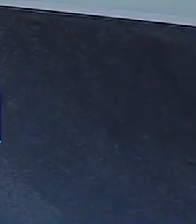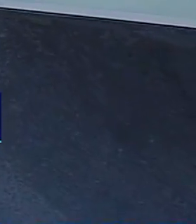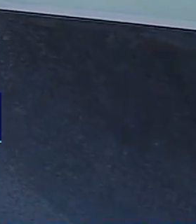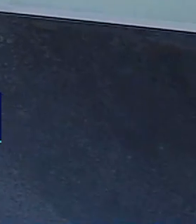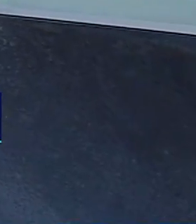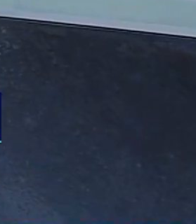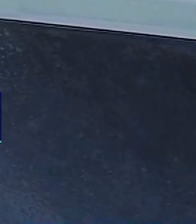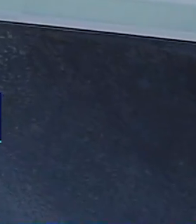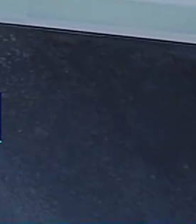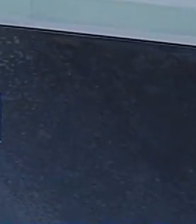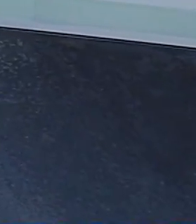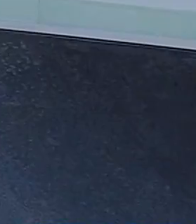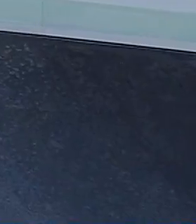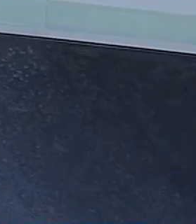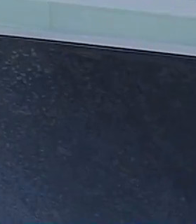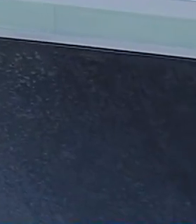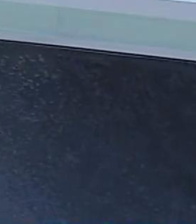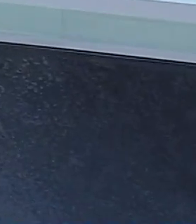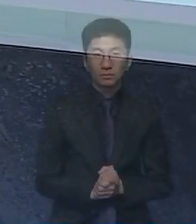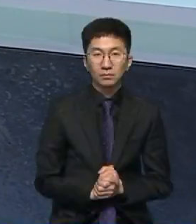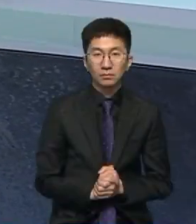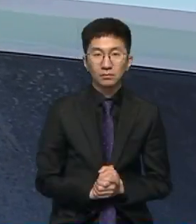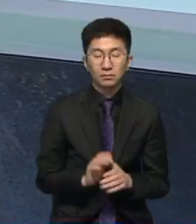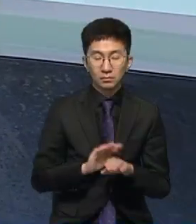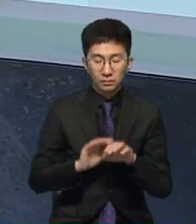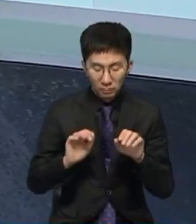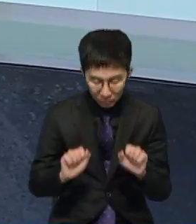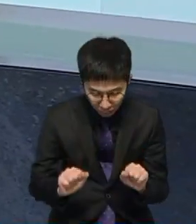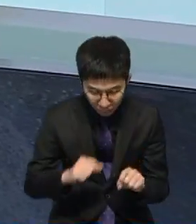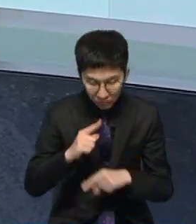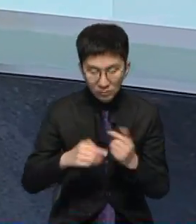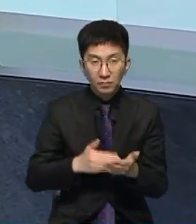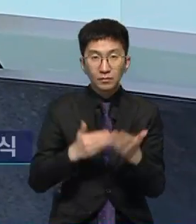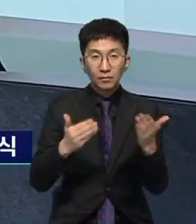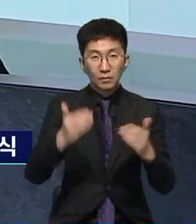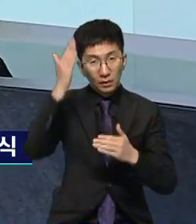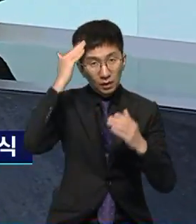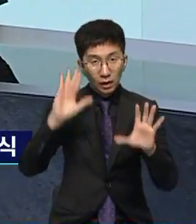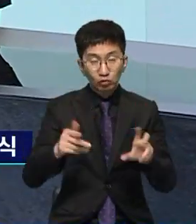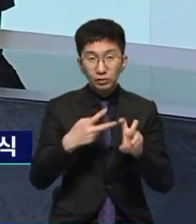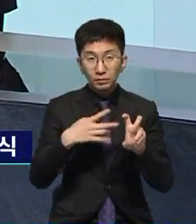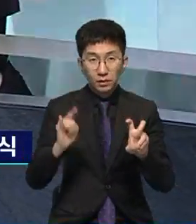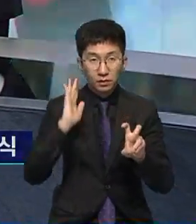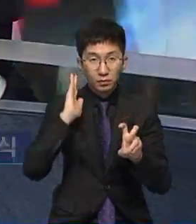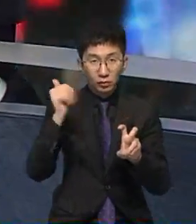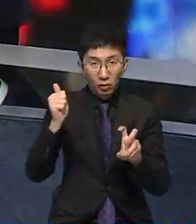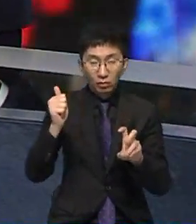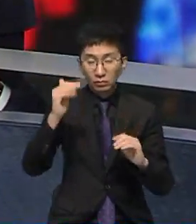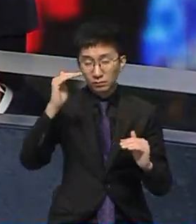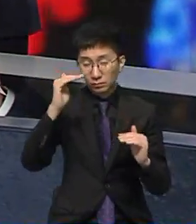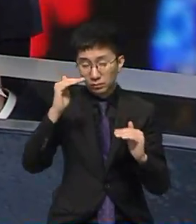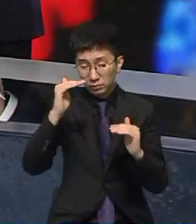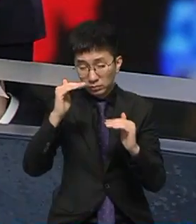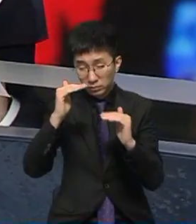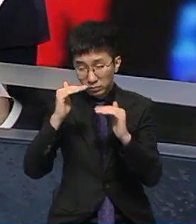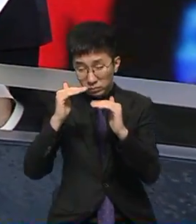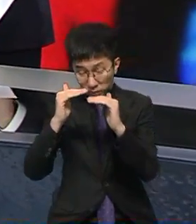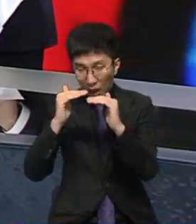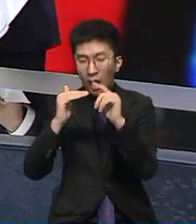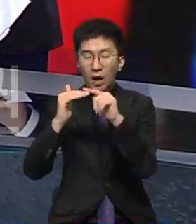여러분 안녕하십니까? 대한민국 제20대 대통령은 박빙의 승부 끝에 역대 가장 적은 표 차이로